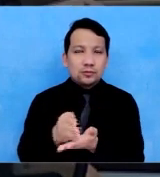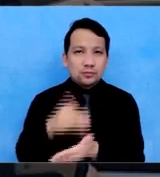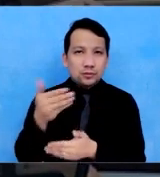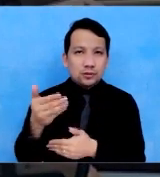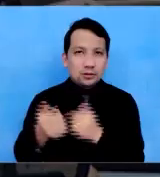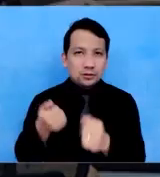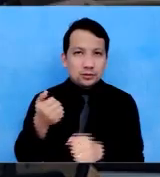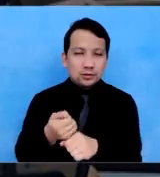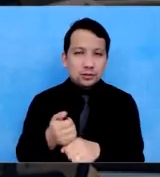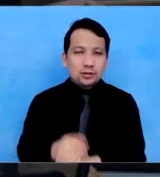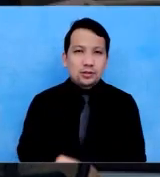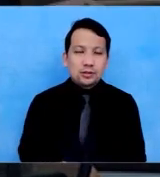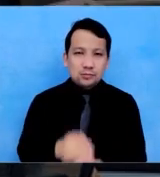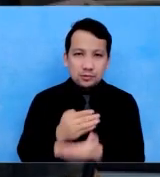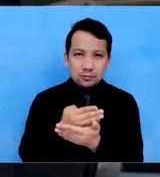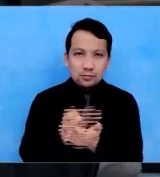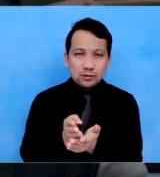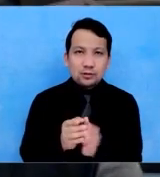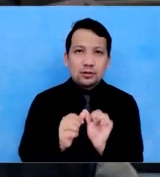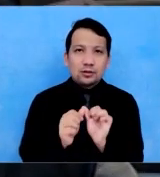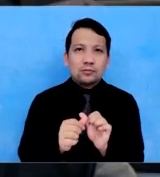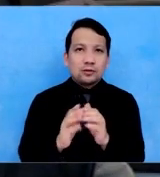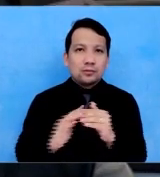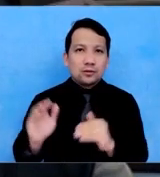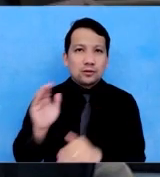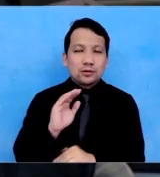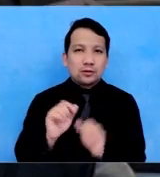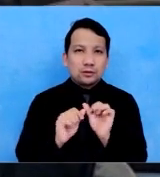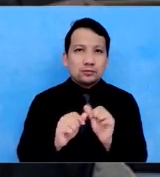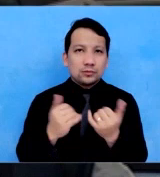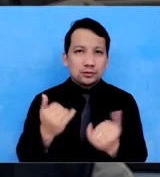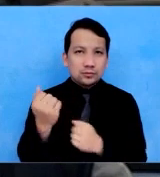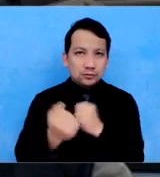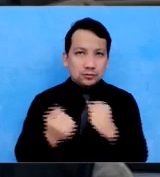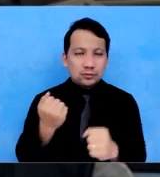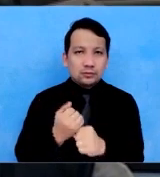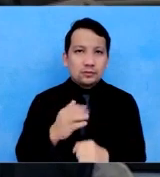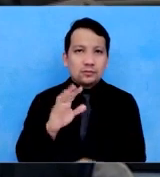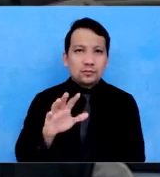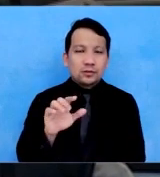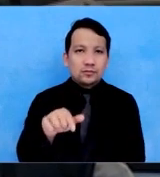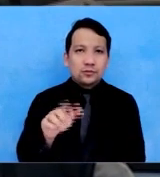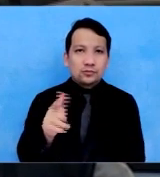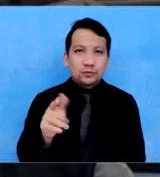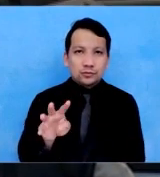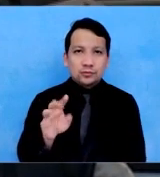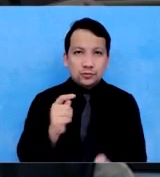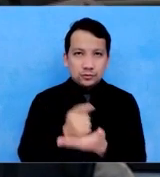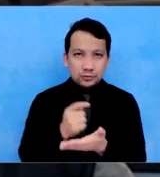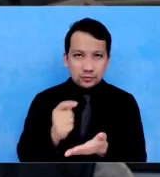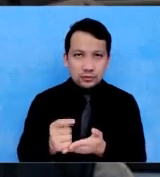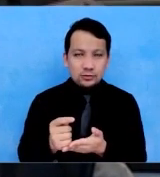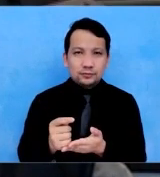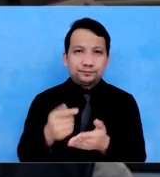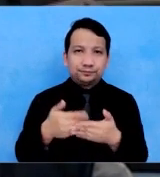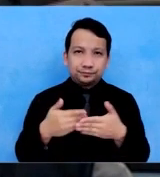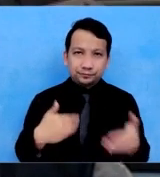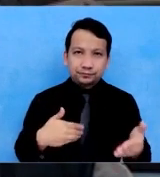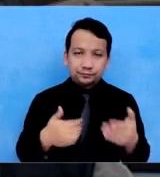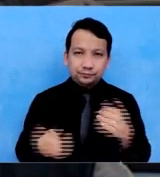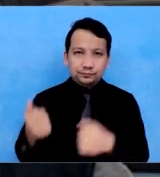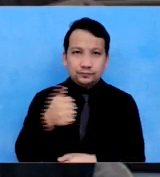taon. Ang pondo na yan, mas malaki kumpara sa budget ngayong taon na 5.24 trillion. Pero bago maipasa,